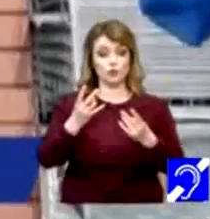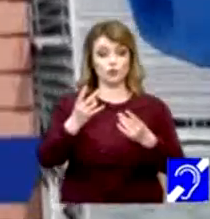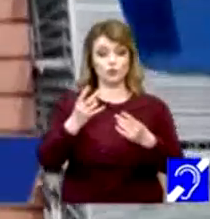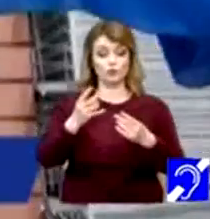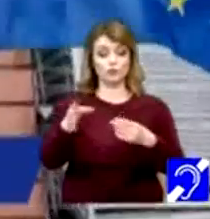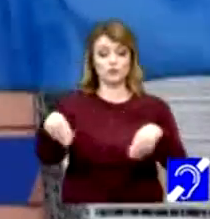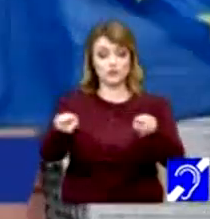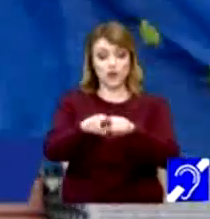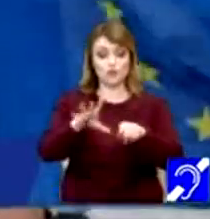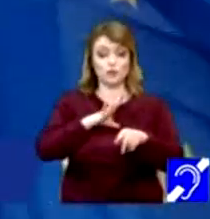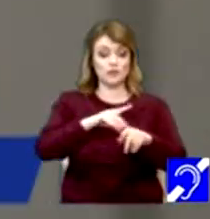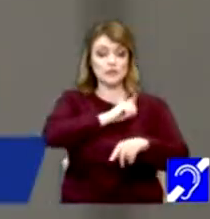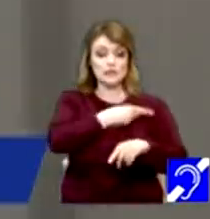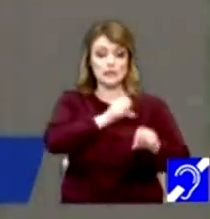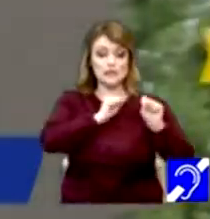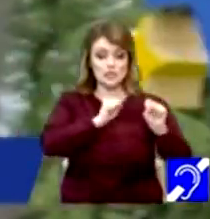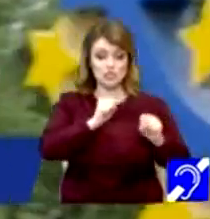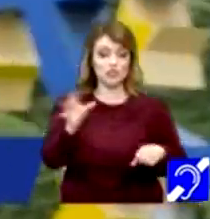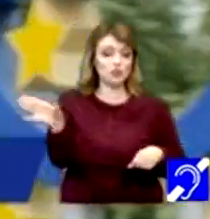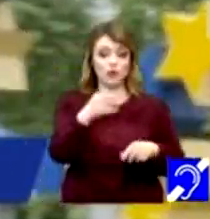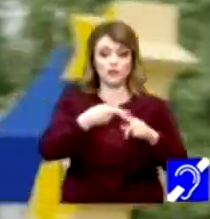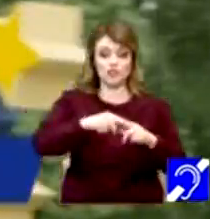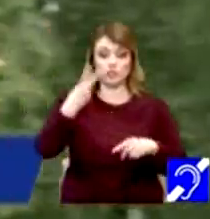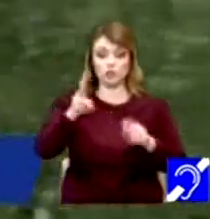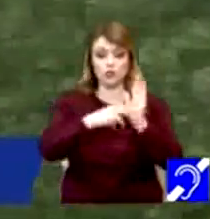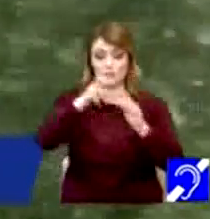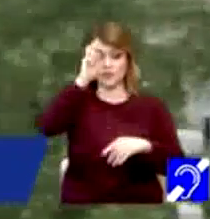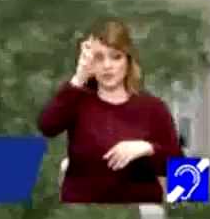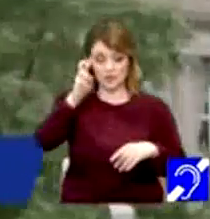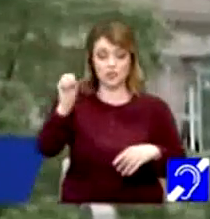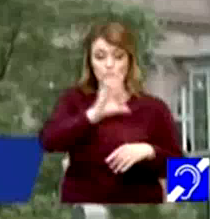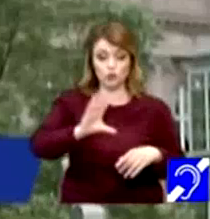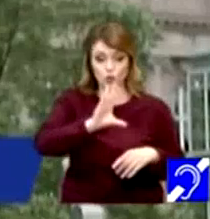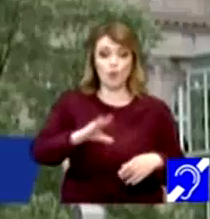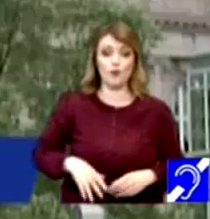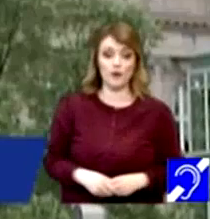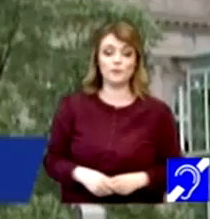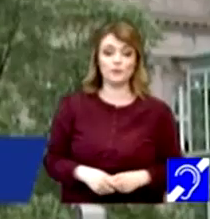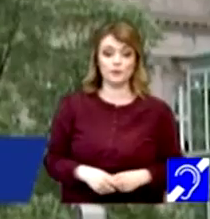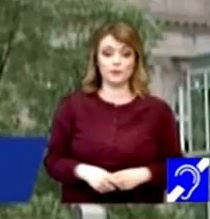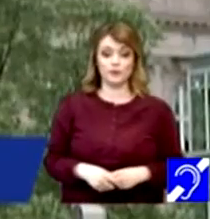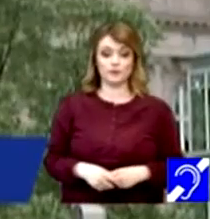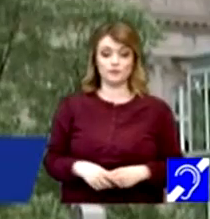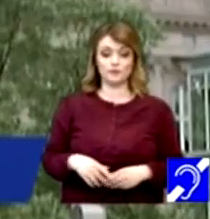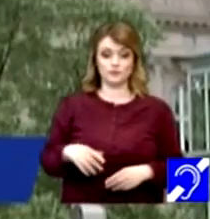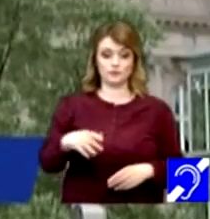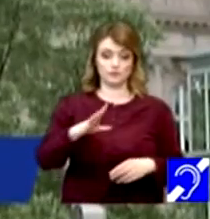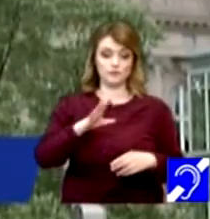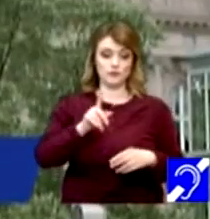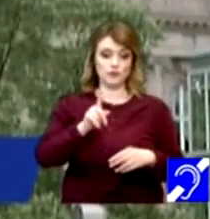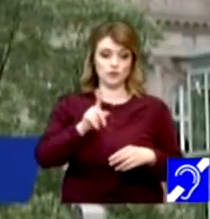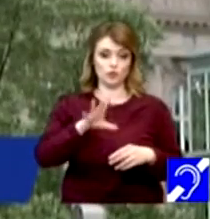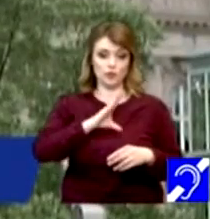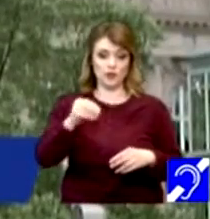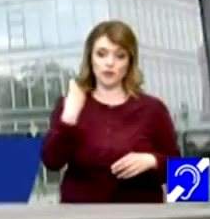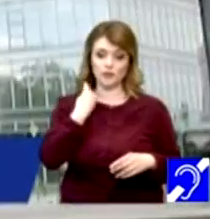27 de state membre ale UE. Cauza întârzierii invocate de Germania este o contestație formulată împotriva fondului finanțat prin emitere de